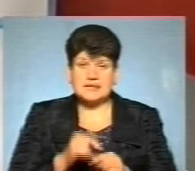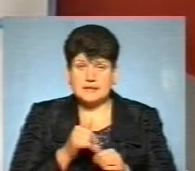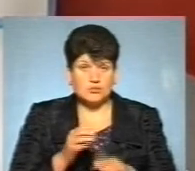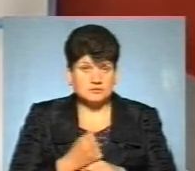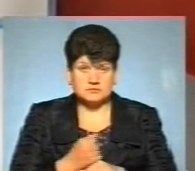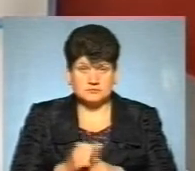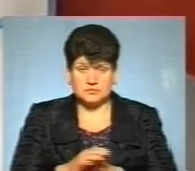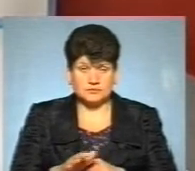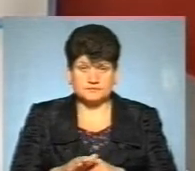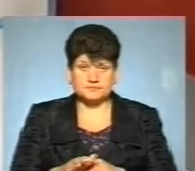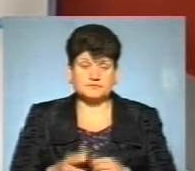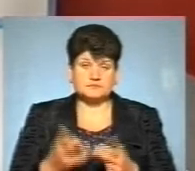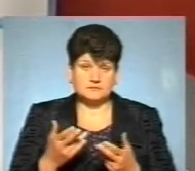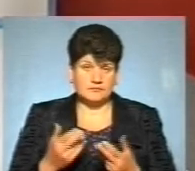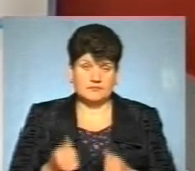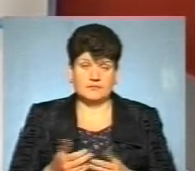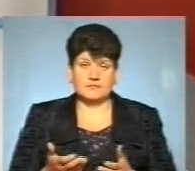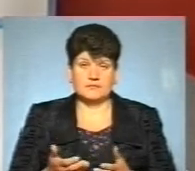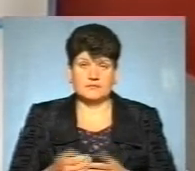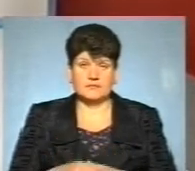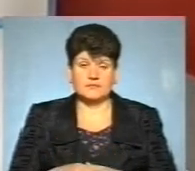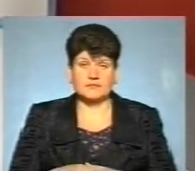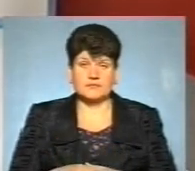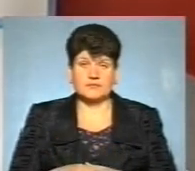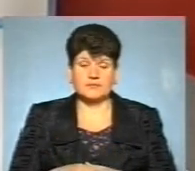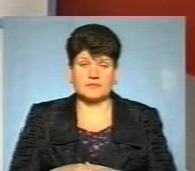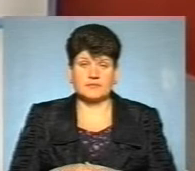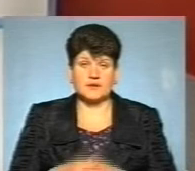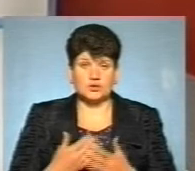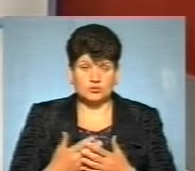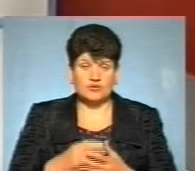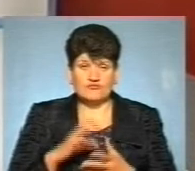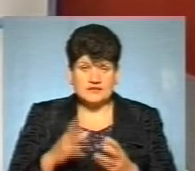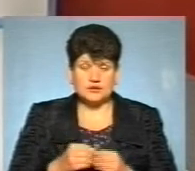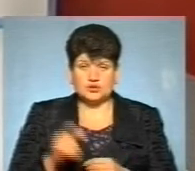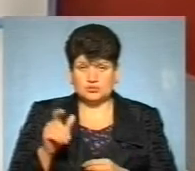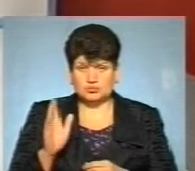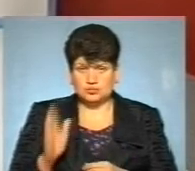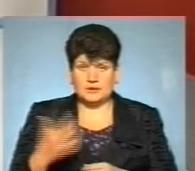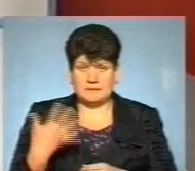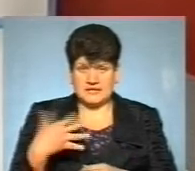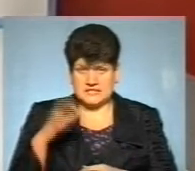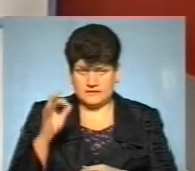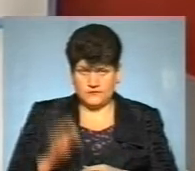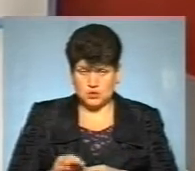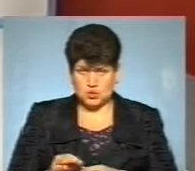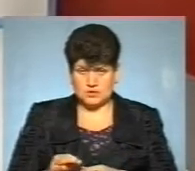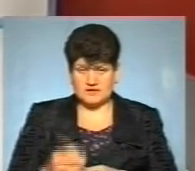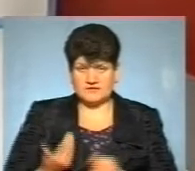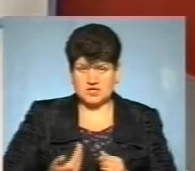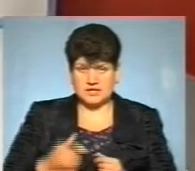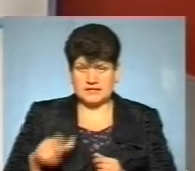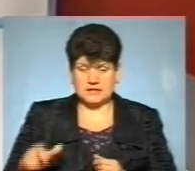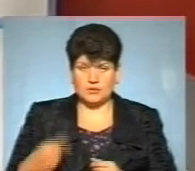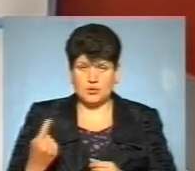примусово, так? Тобто не можна змусити. Звичайно. Тобто, все-таки, якщо, наприклад, буде 50% жителів